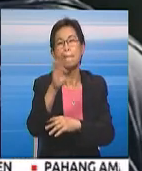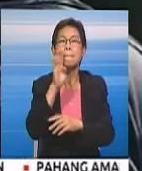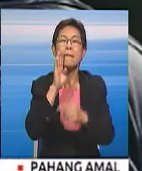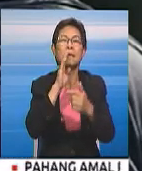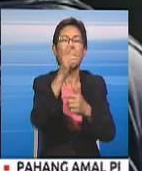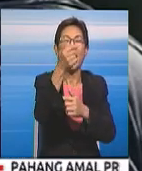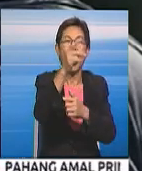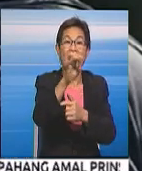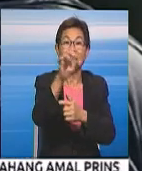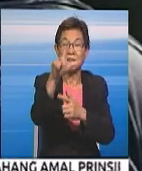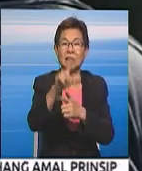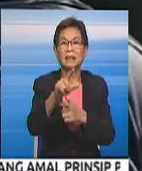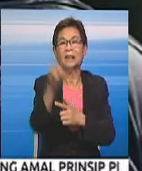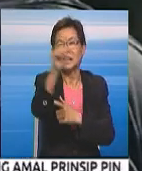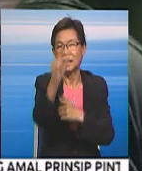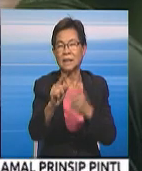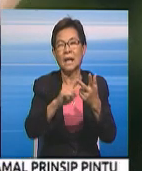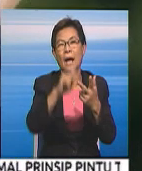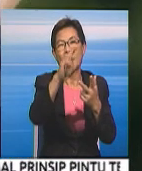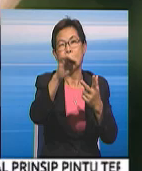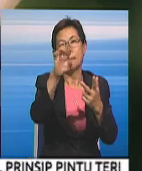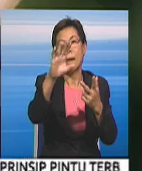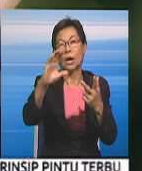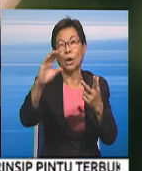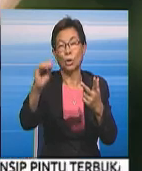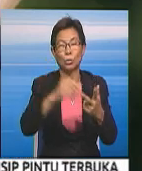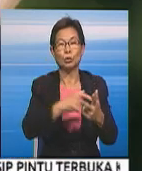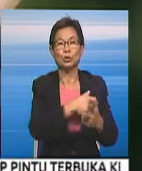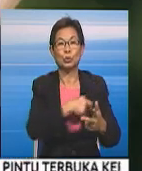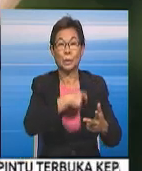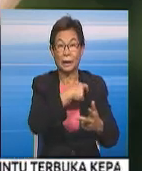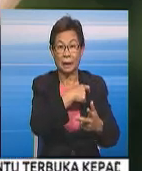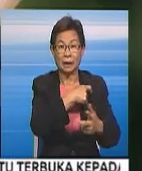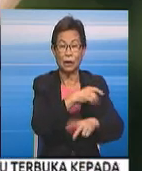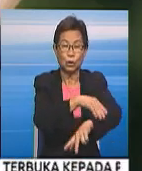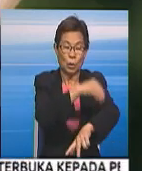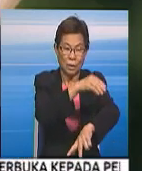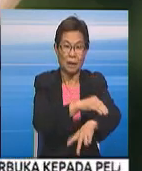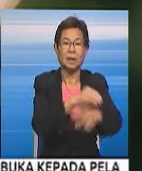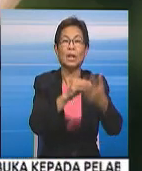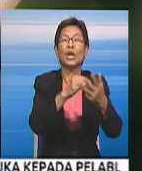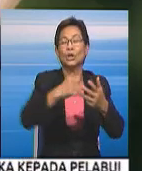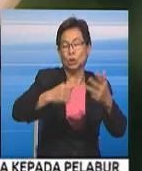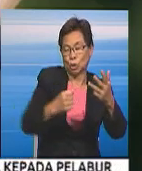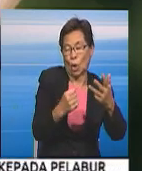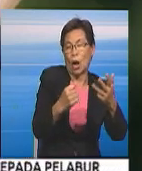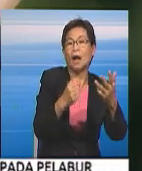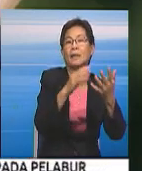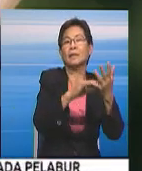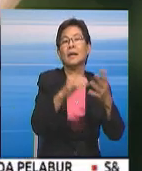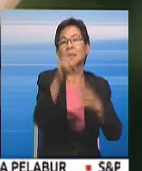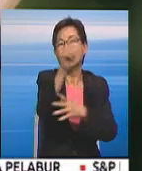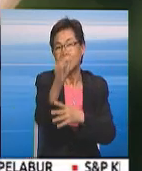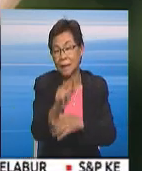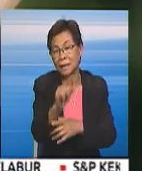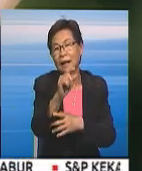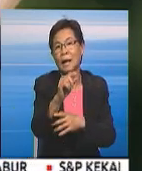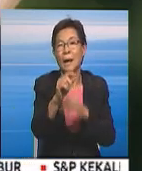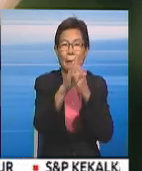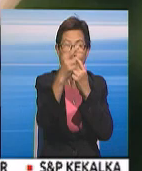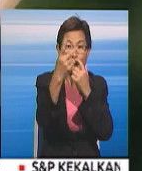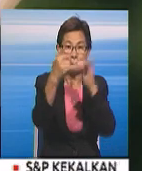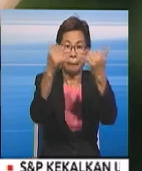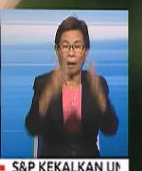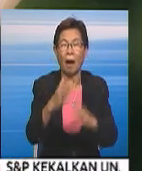Pavon, Itali, Marcus Kilnholt, Sweden, Scott Jamieson, Scotland, Renato Paratore, Itali, selain 2